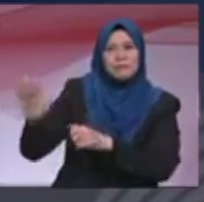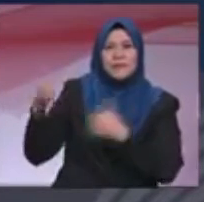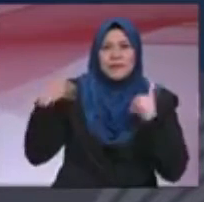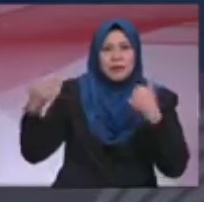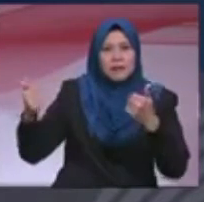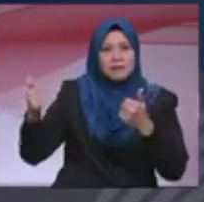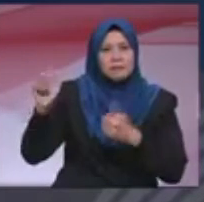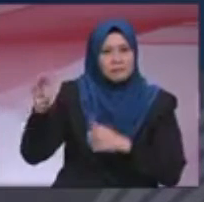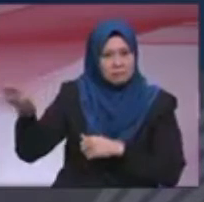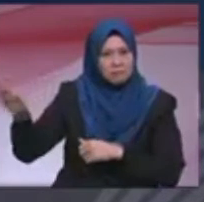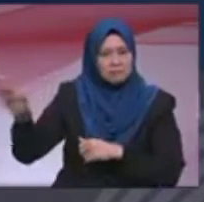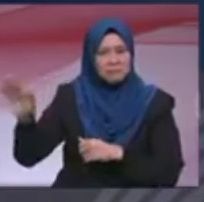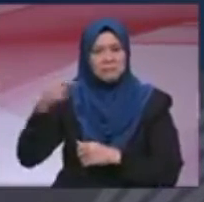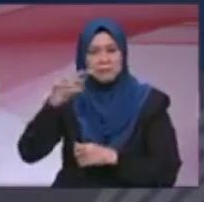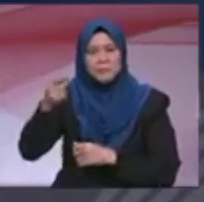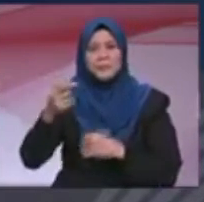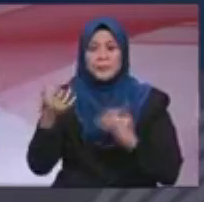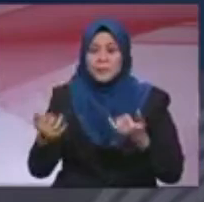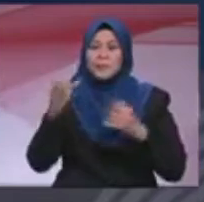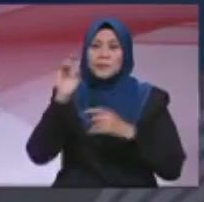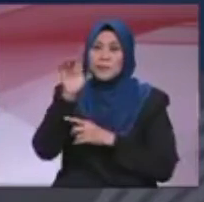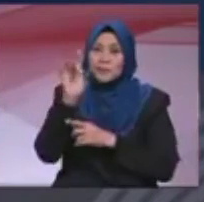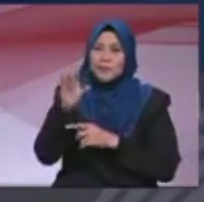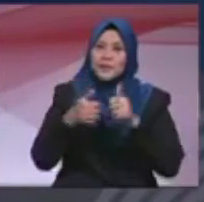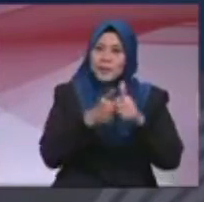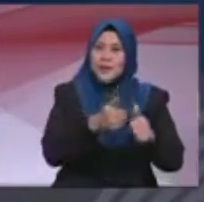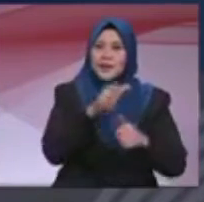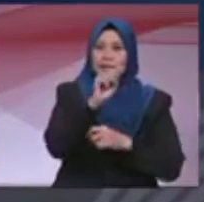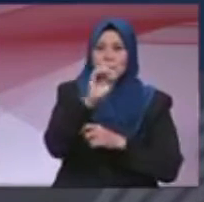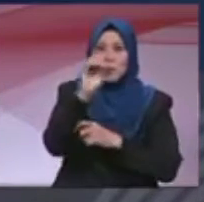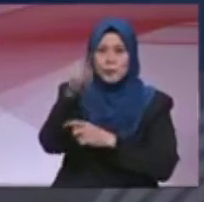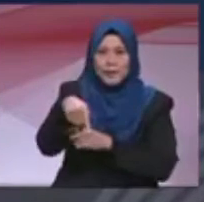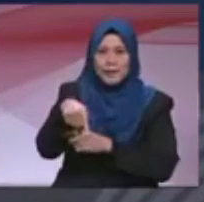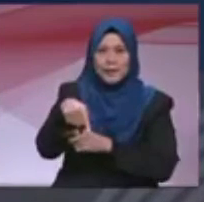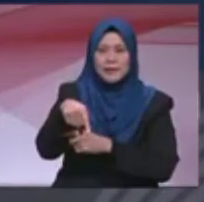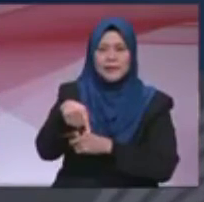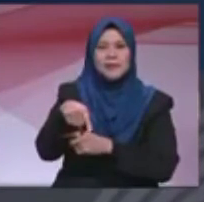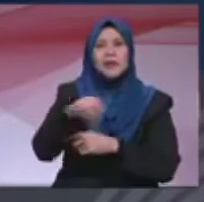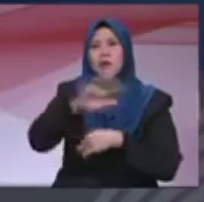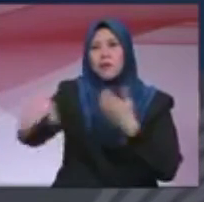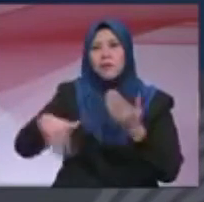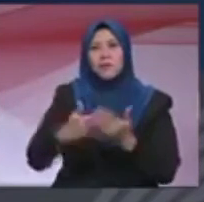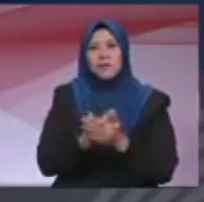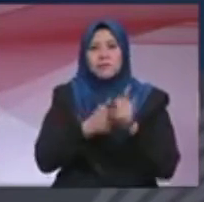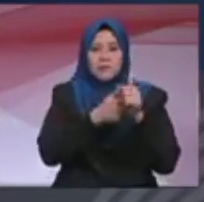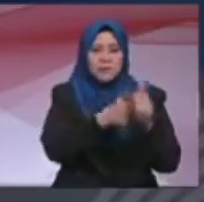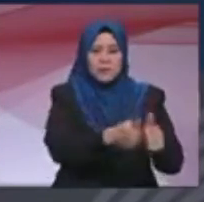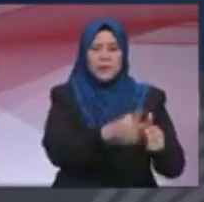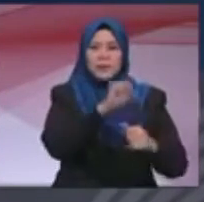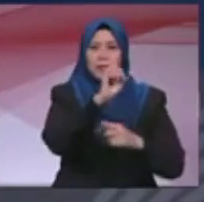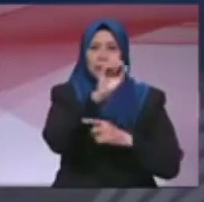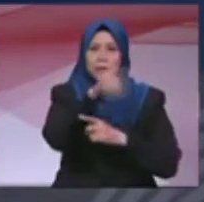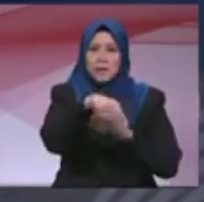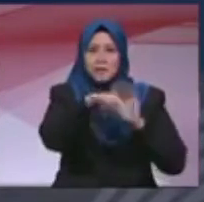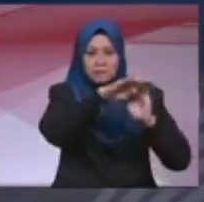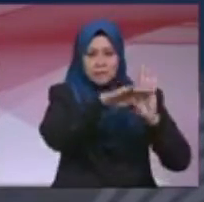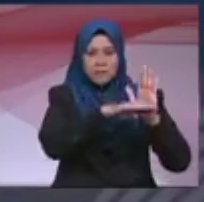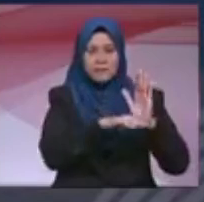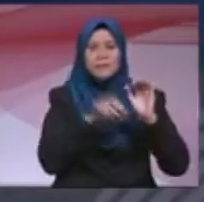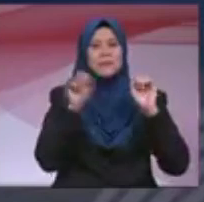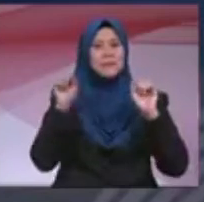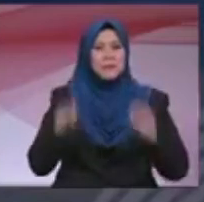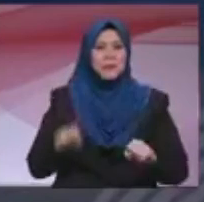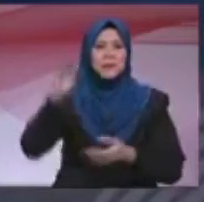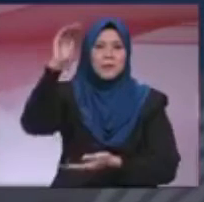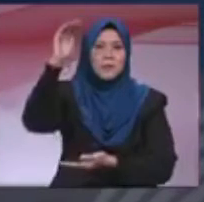ada. InsyaAllah dengan SOP-SOP yang kita laksanakan, kita yakin sekiranya semua pihak mematuhi SOP, kita dapat